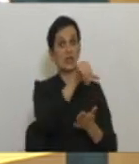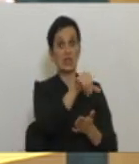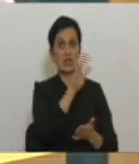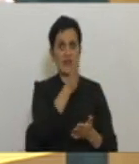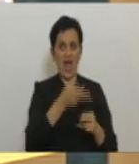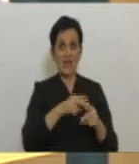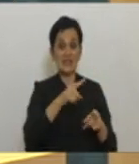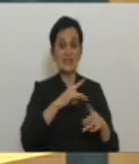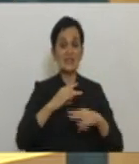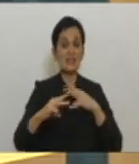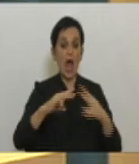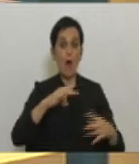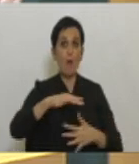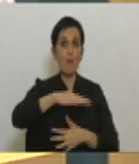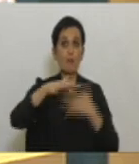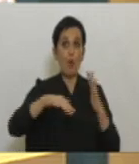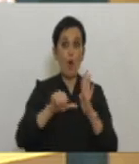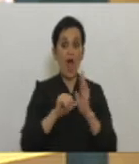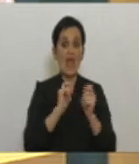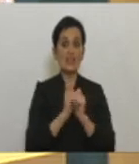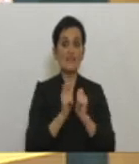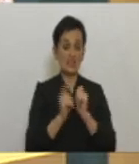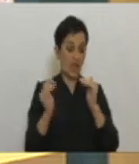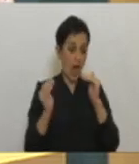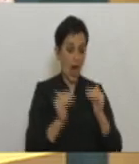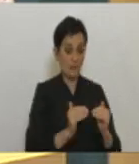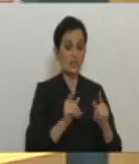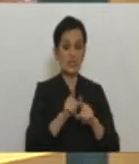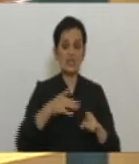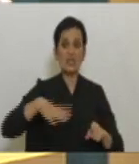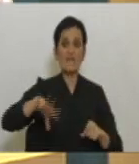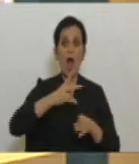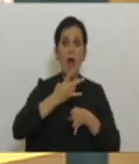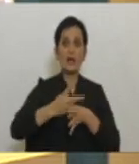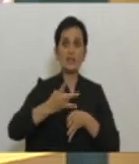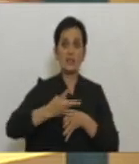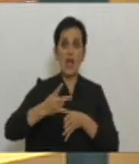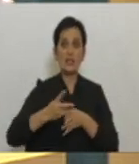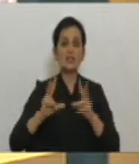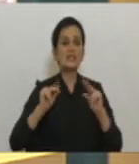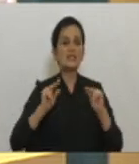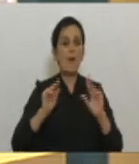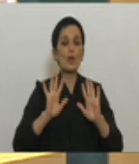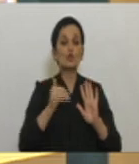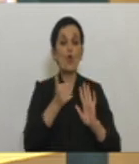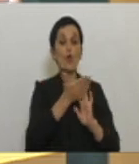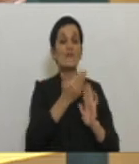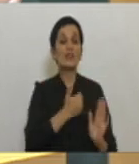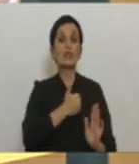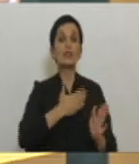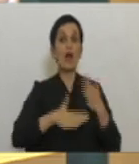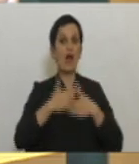არის საბოტაჟი, რომელიც ინვესტიციასაც ამცირებს და ამ ქვეყანასაც აზიანებს, მაგრამ საბედნიეროდ ისე ვერა, როგორც თქვენ